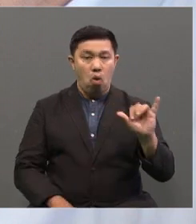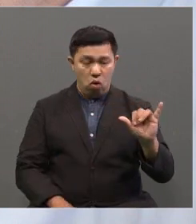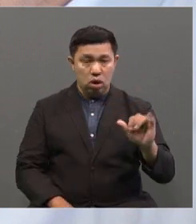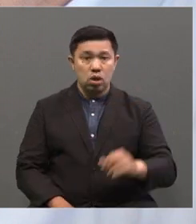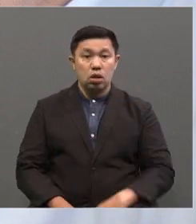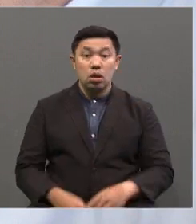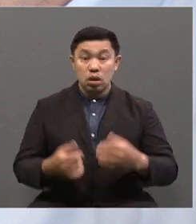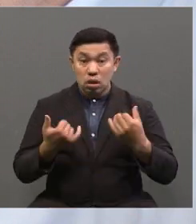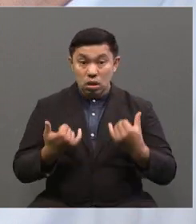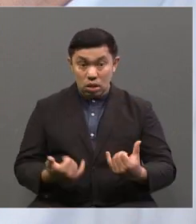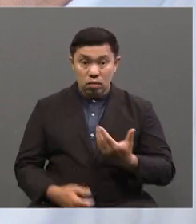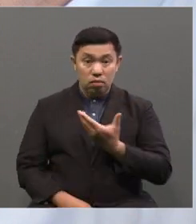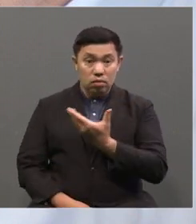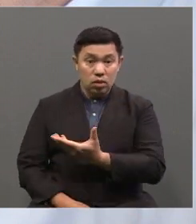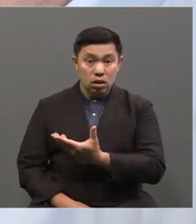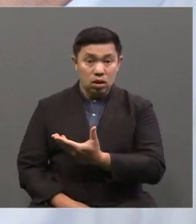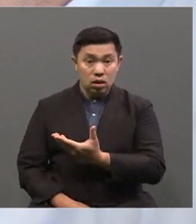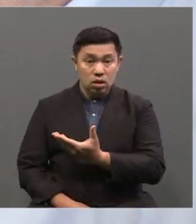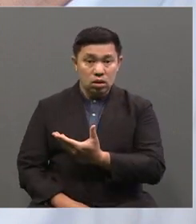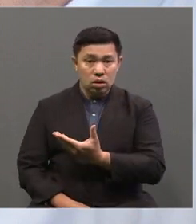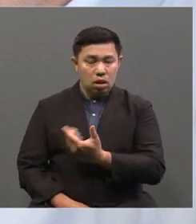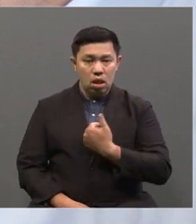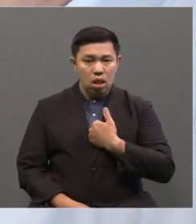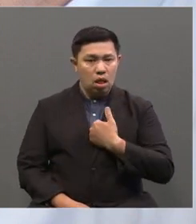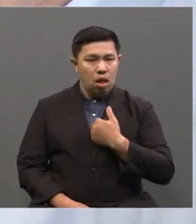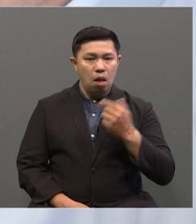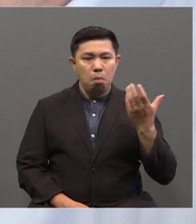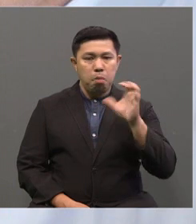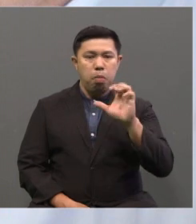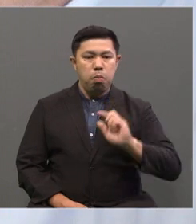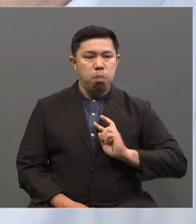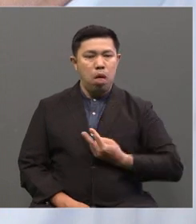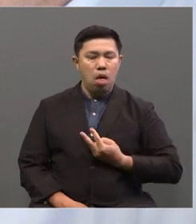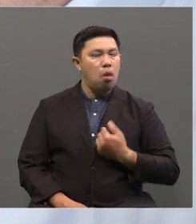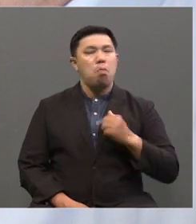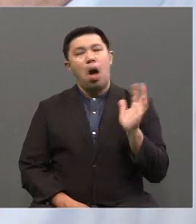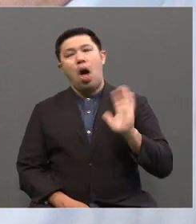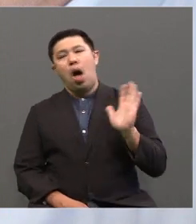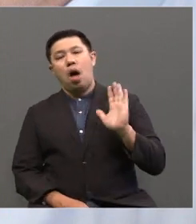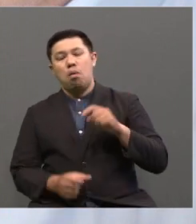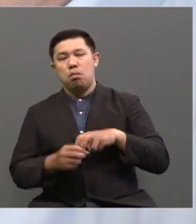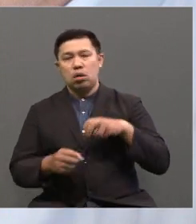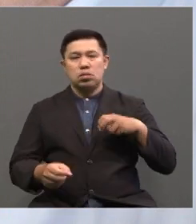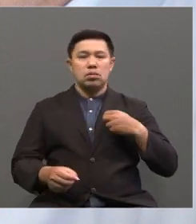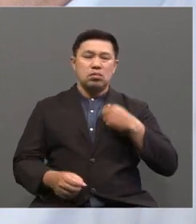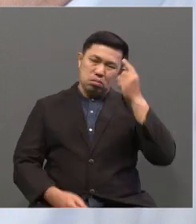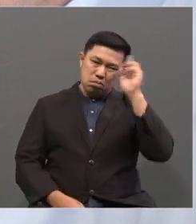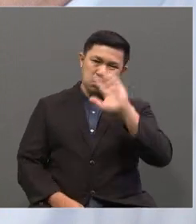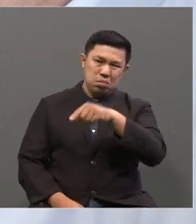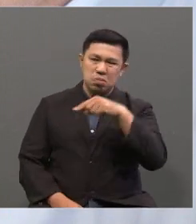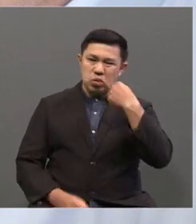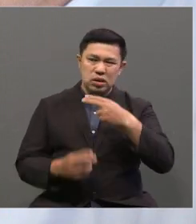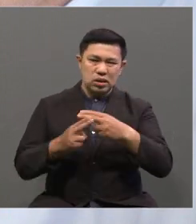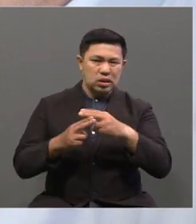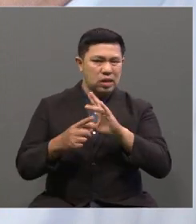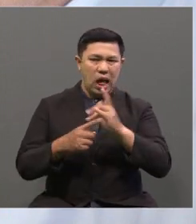าสุดนี่สเตตัสอย่างที่คุณผู้ชมเห็นเปลี่ยนใจถอนตัวแล้วครับบอกว่าเพราะว่าตัวเองกลับมาตรึกตรองดูแล้วเห็นว่าแอมไม่รับสาร